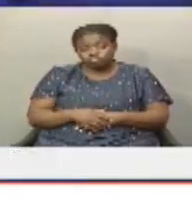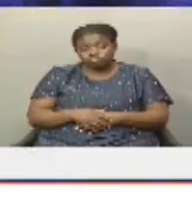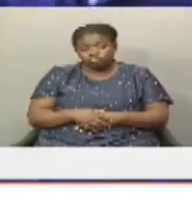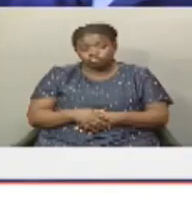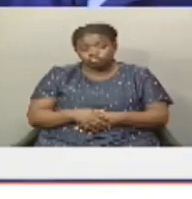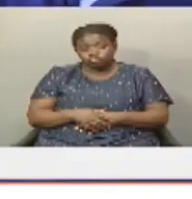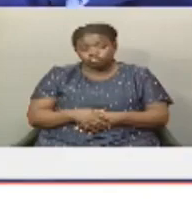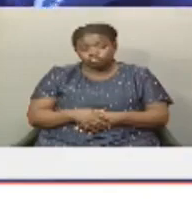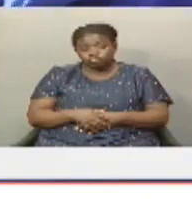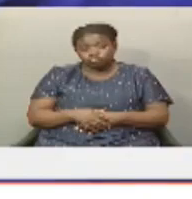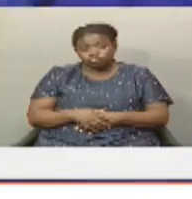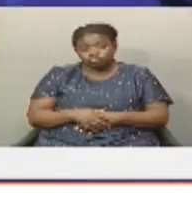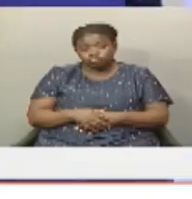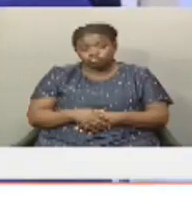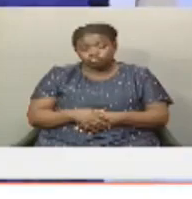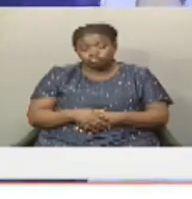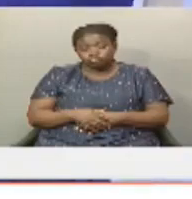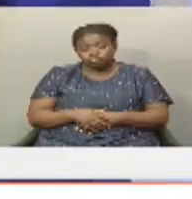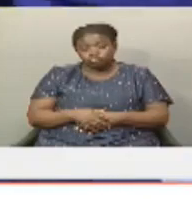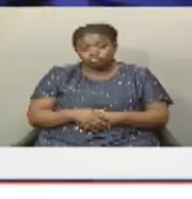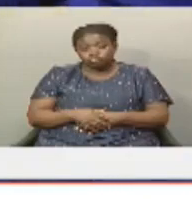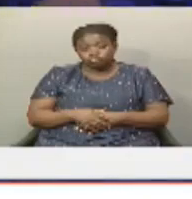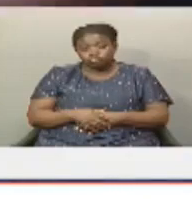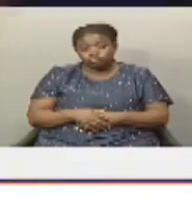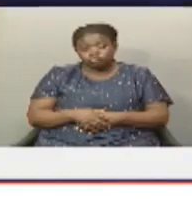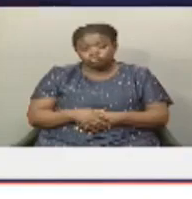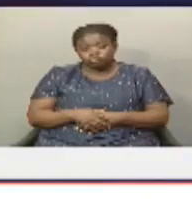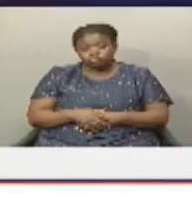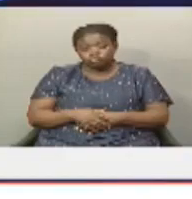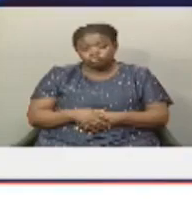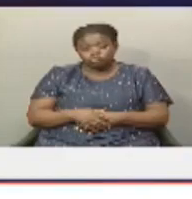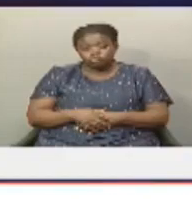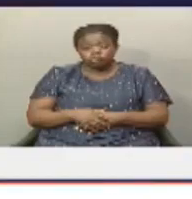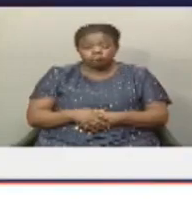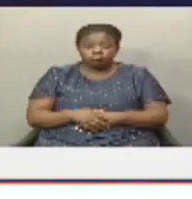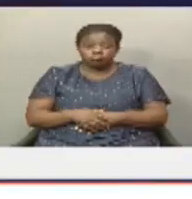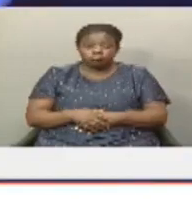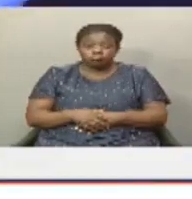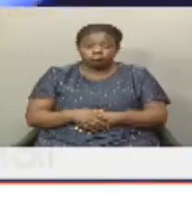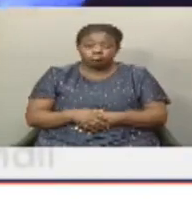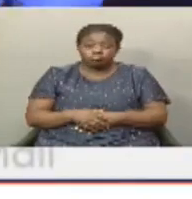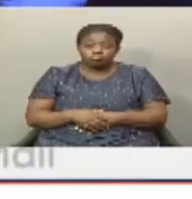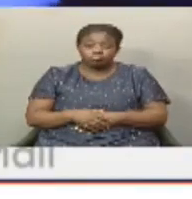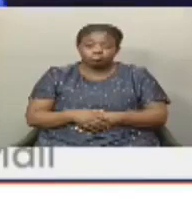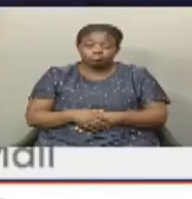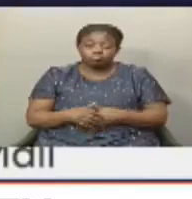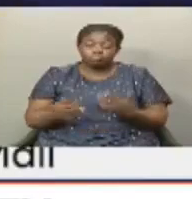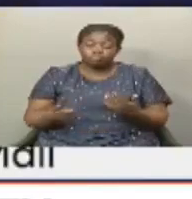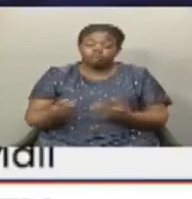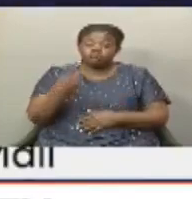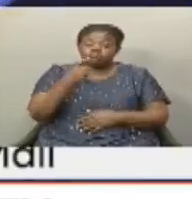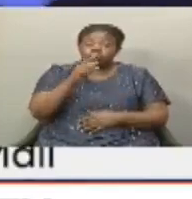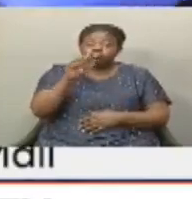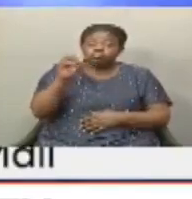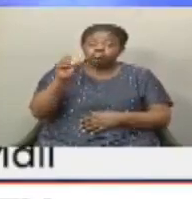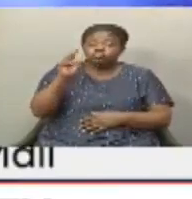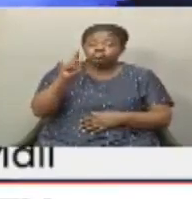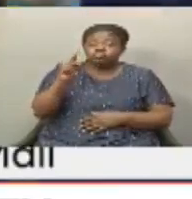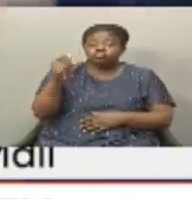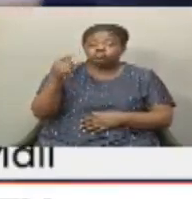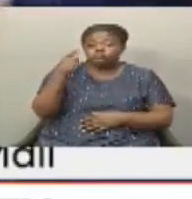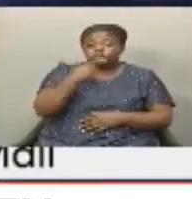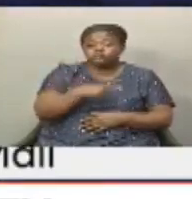battery wano negiterekako amaanyi ago naye kati ng'oteeka kuno ekyokaza kilo 10 buli